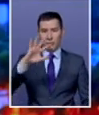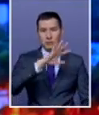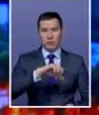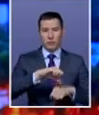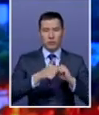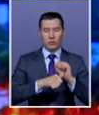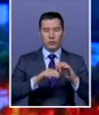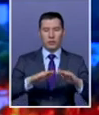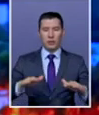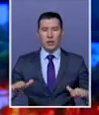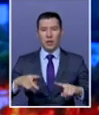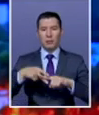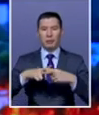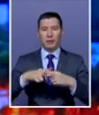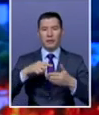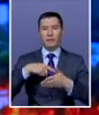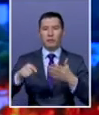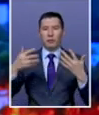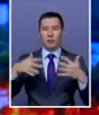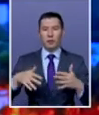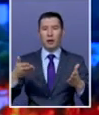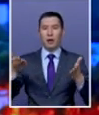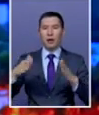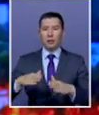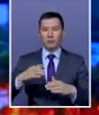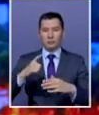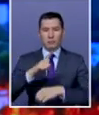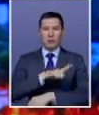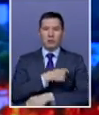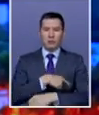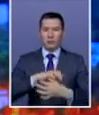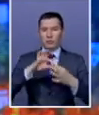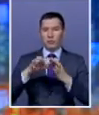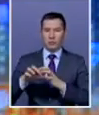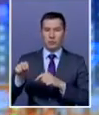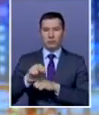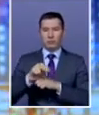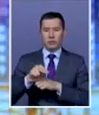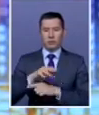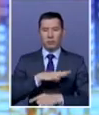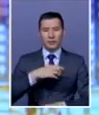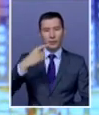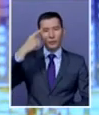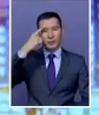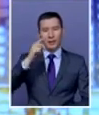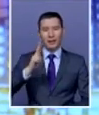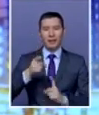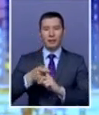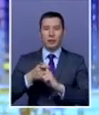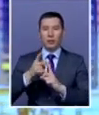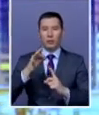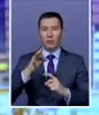половина выписались, остальные все еще получают лечение в многопрофильных больницах. Ранее у них диагностировали коронавирус. Всего же по